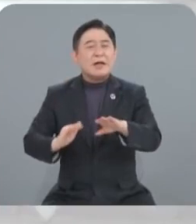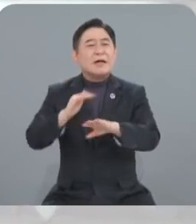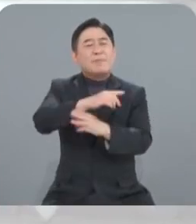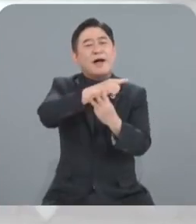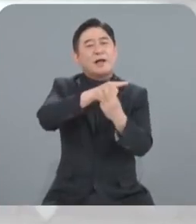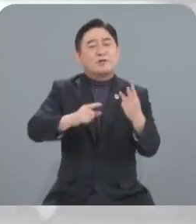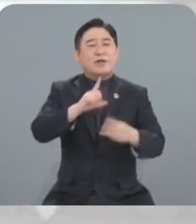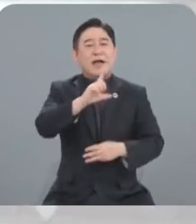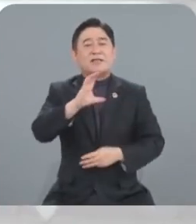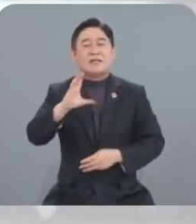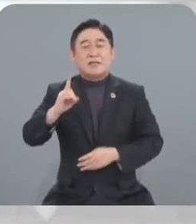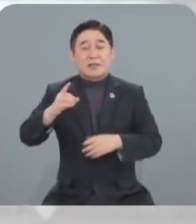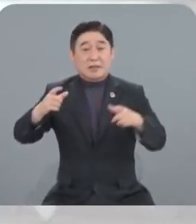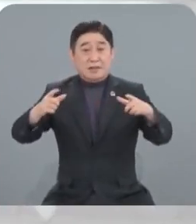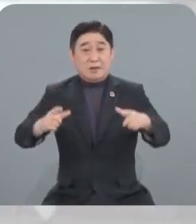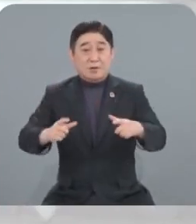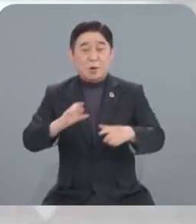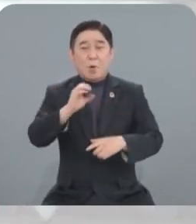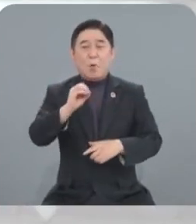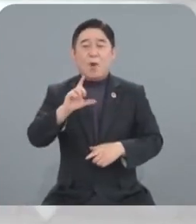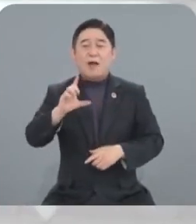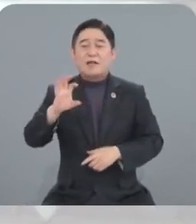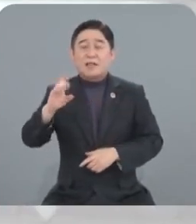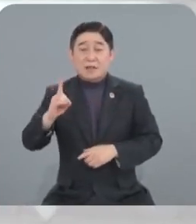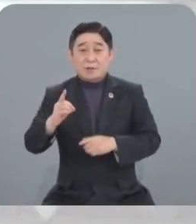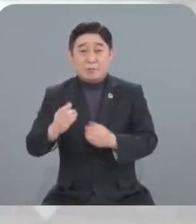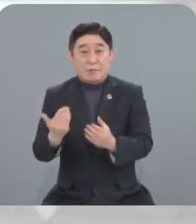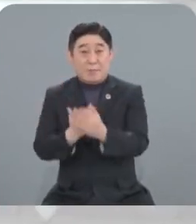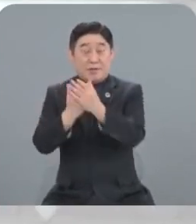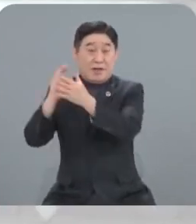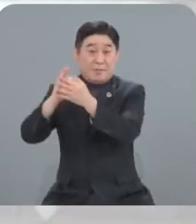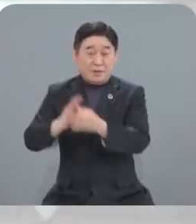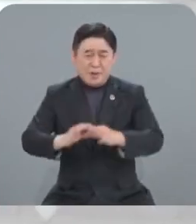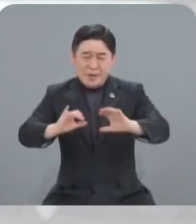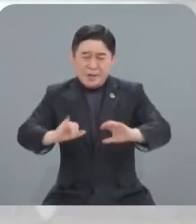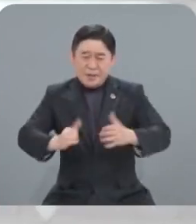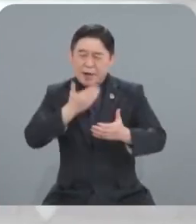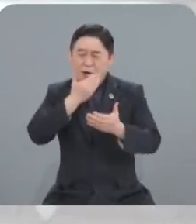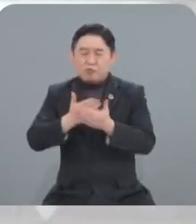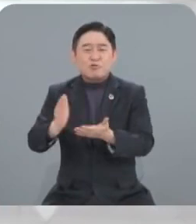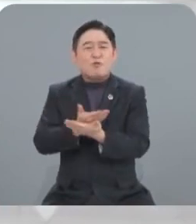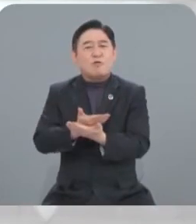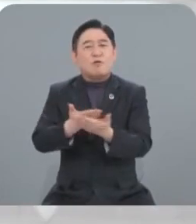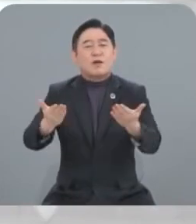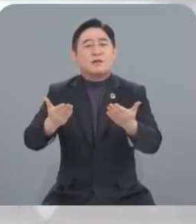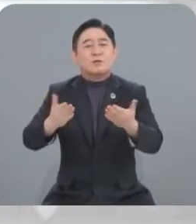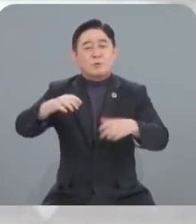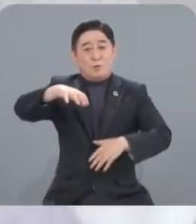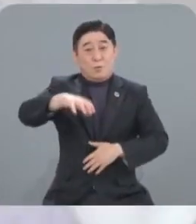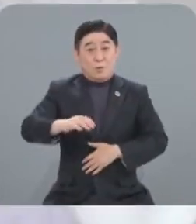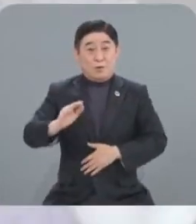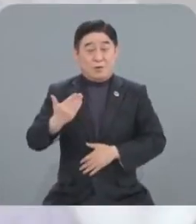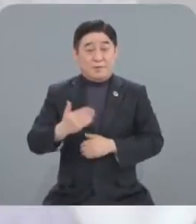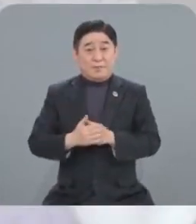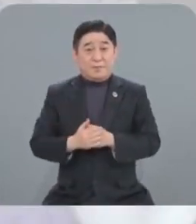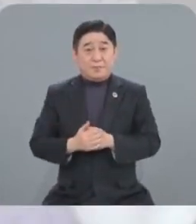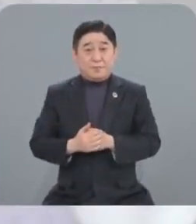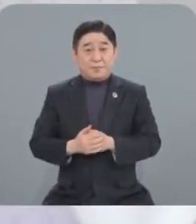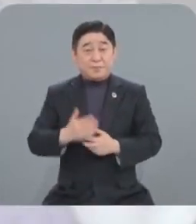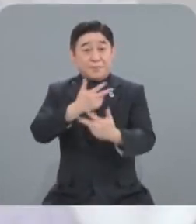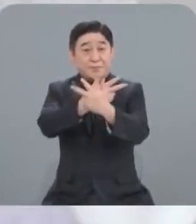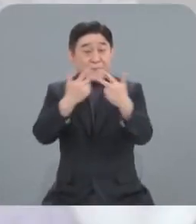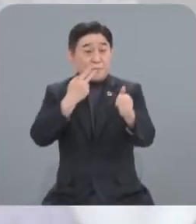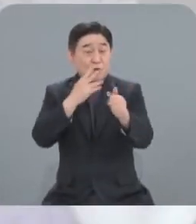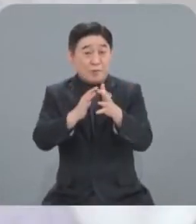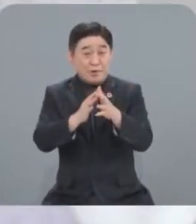단지 는 oled 로 진화하면서 세계의 주요 공급망 이 됐습니다 이제 문